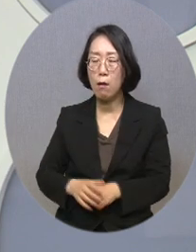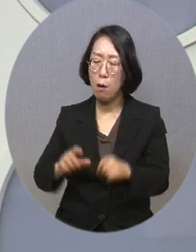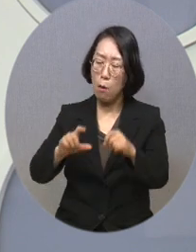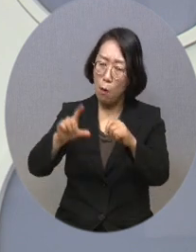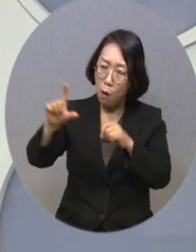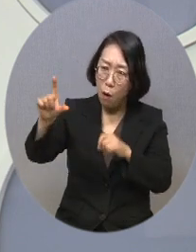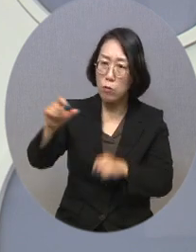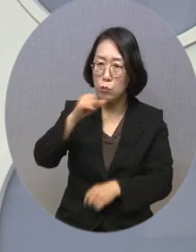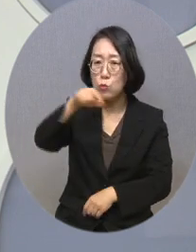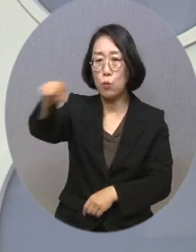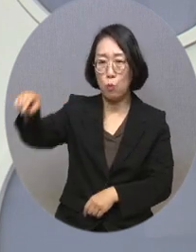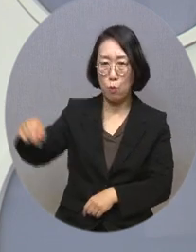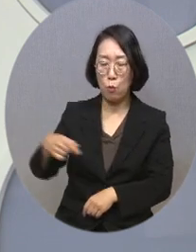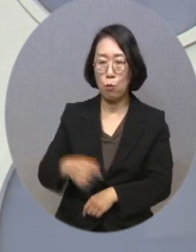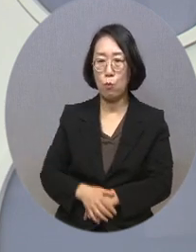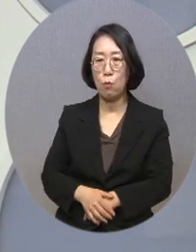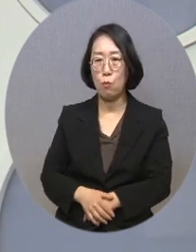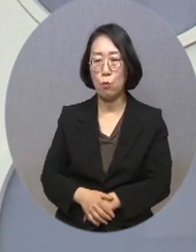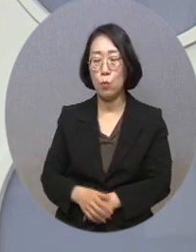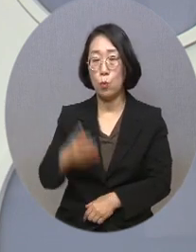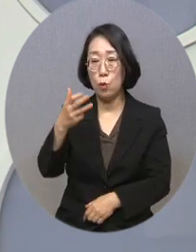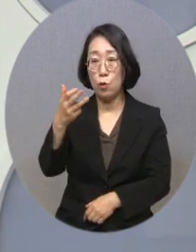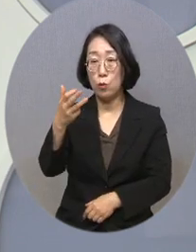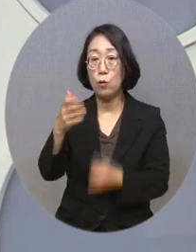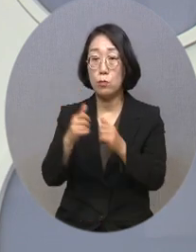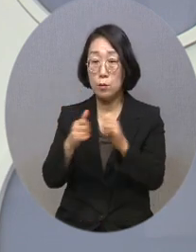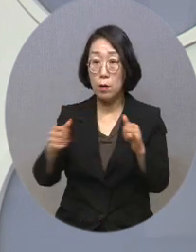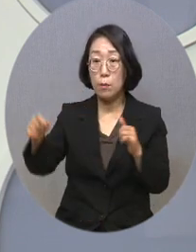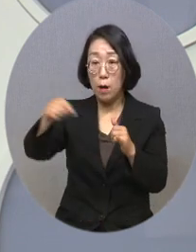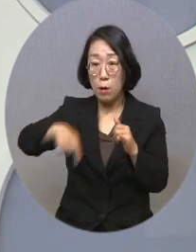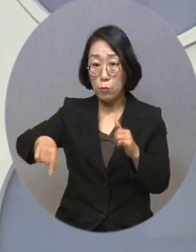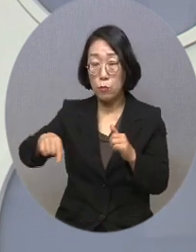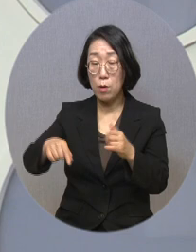법사위는 총 18분의 그런 국회의원들 중에서